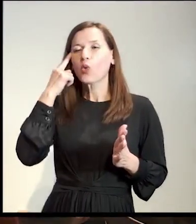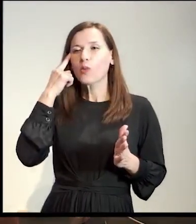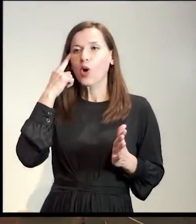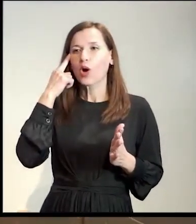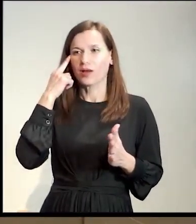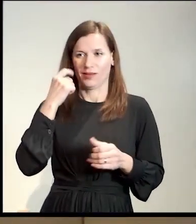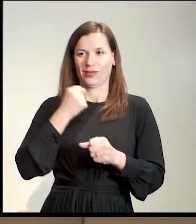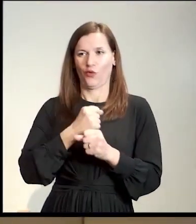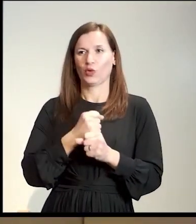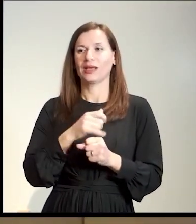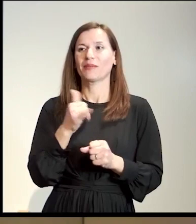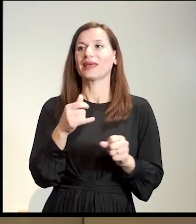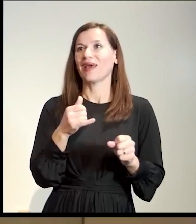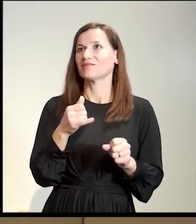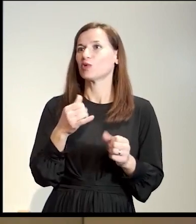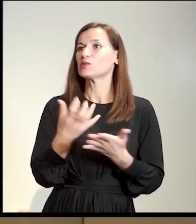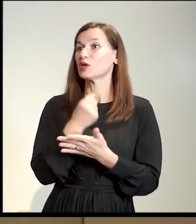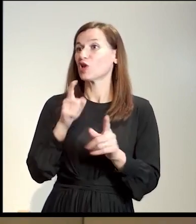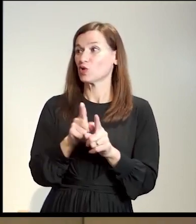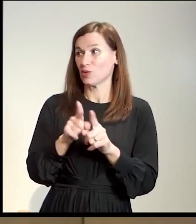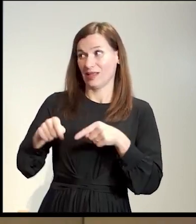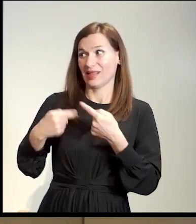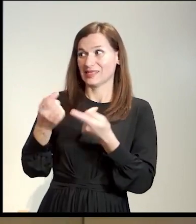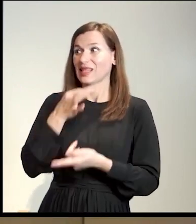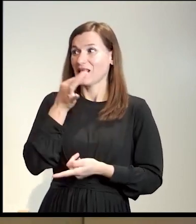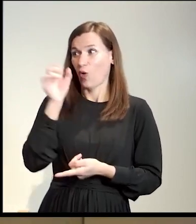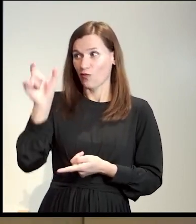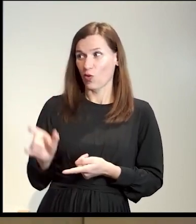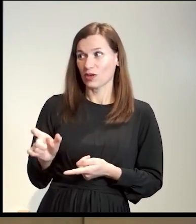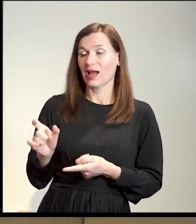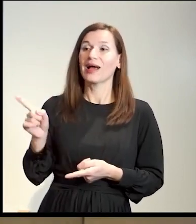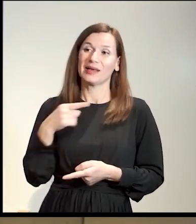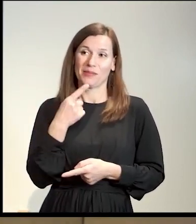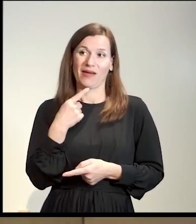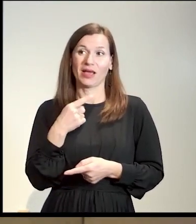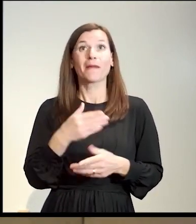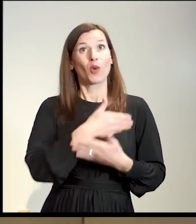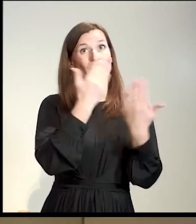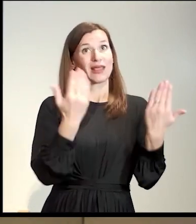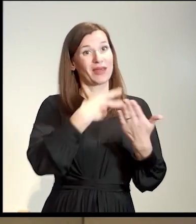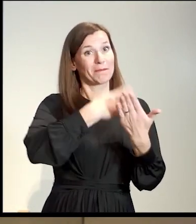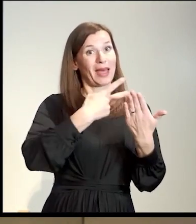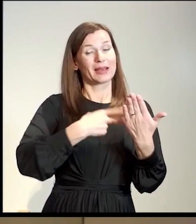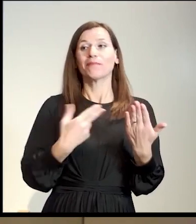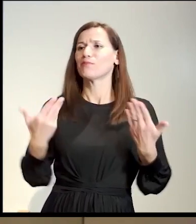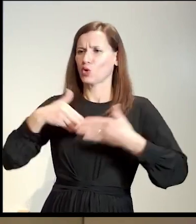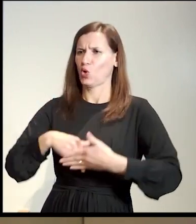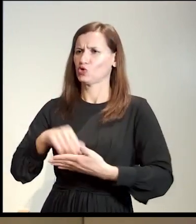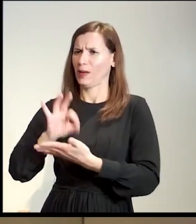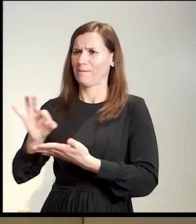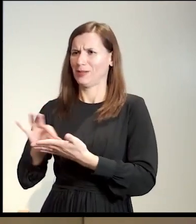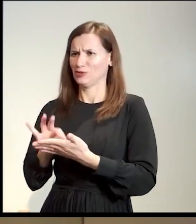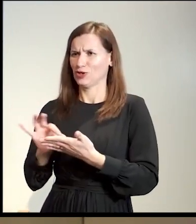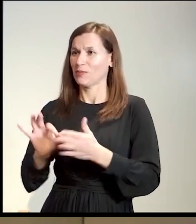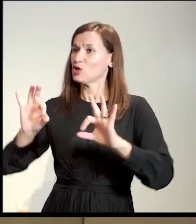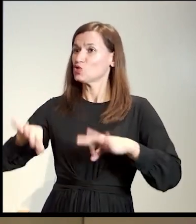tudi naslednja govorka, ki pravi o sebi takole. Po dnevi berem, po noči pišem, zjutraj